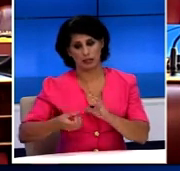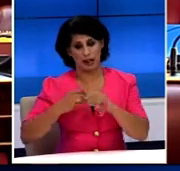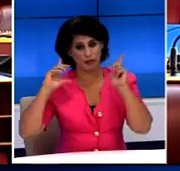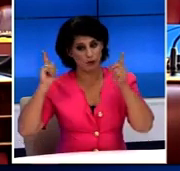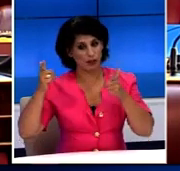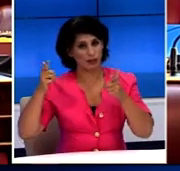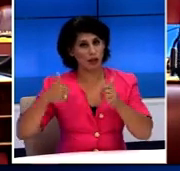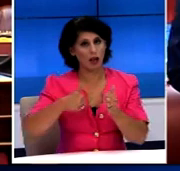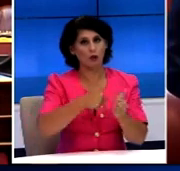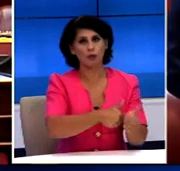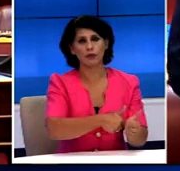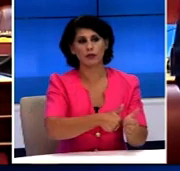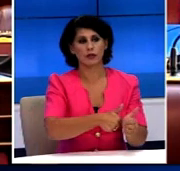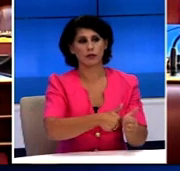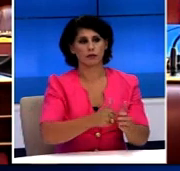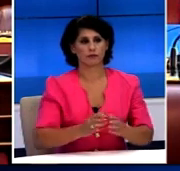είχε ακολουθήσει μία